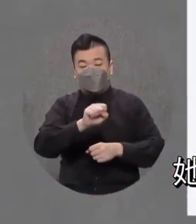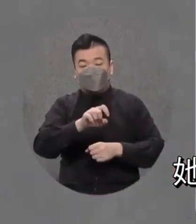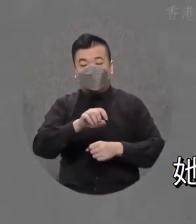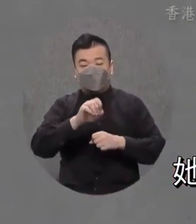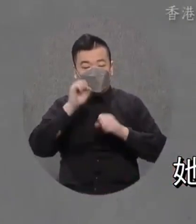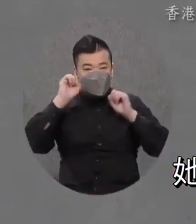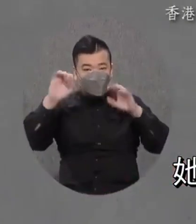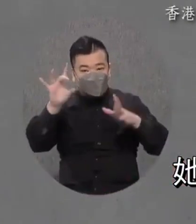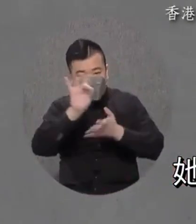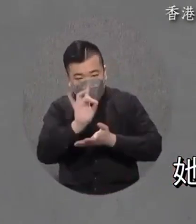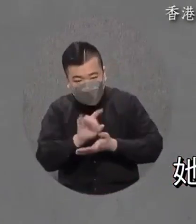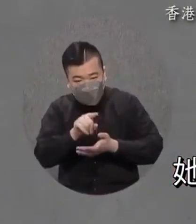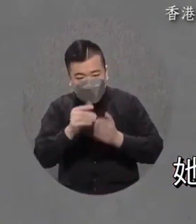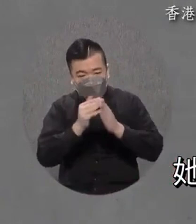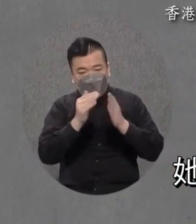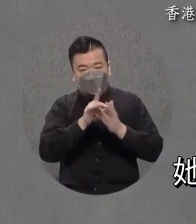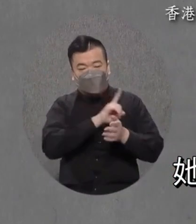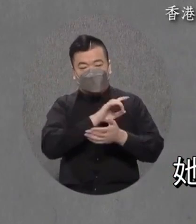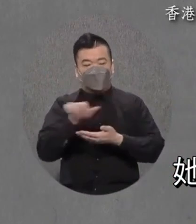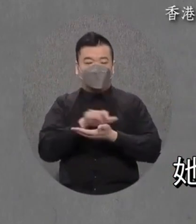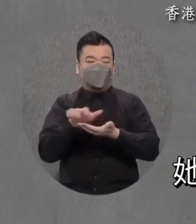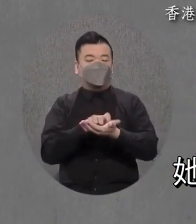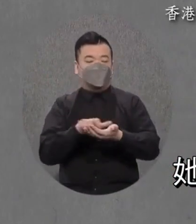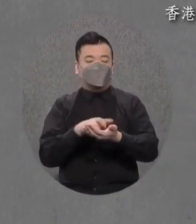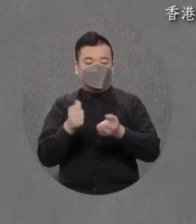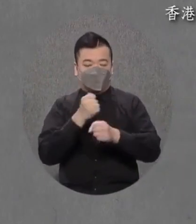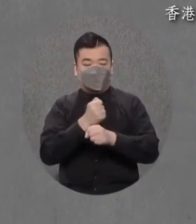去喺佢嘅屋企嘅打印機裏面做創作。